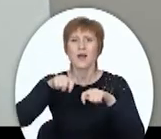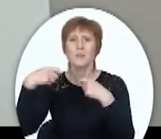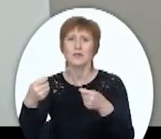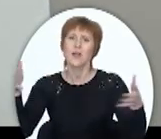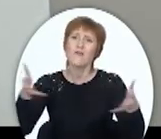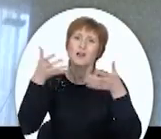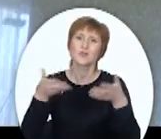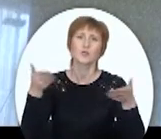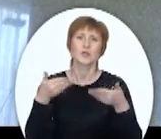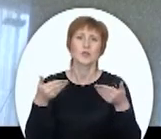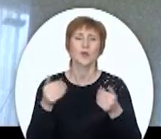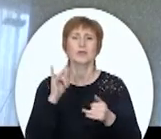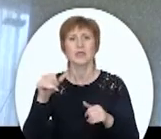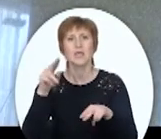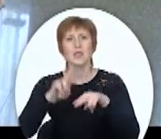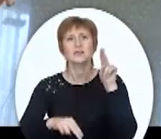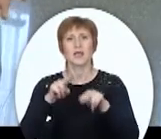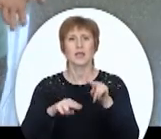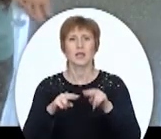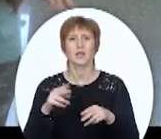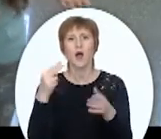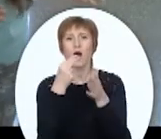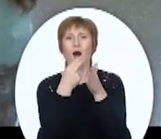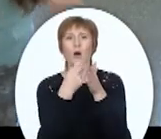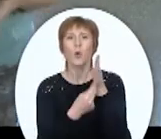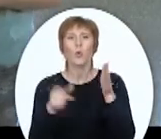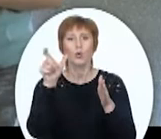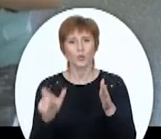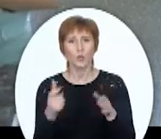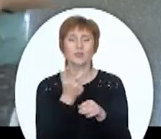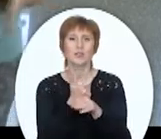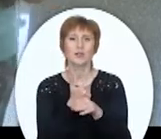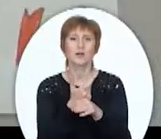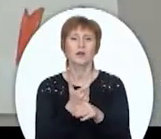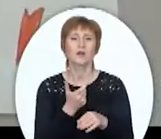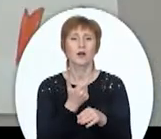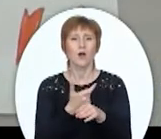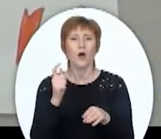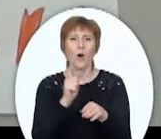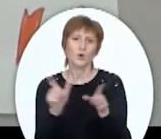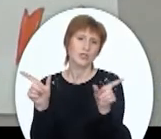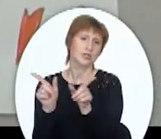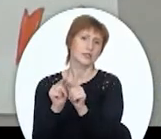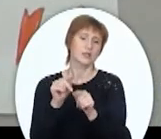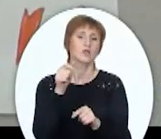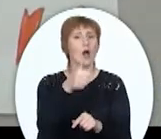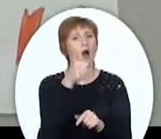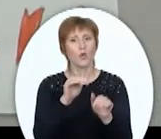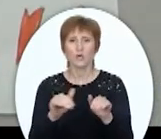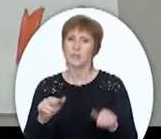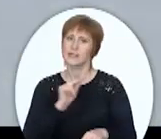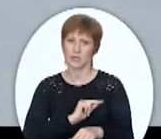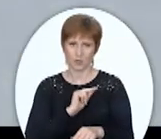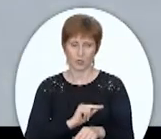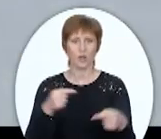передана, вот эта вот воздушность, легкость и само настроение, видимо, художника, оно очень так резонирует. Это хорошие детские